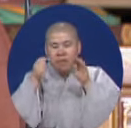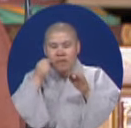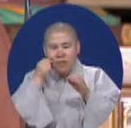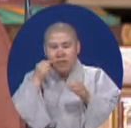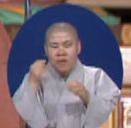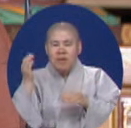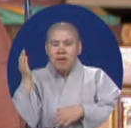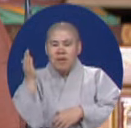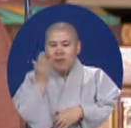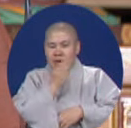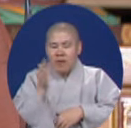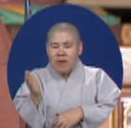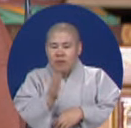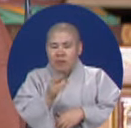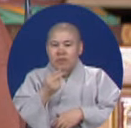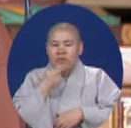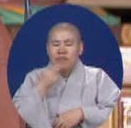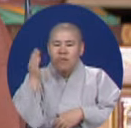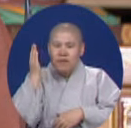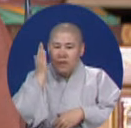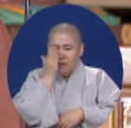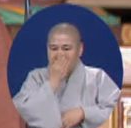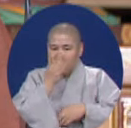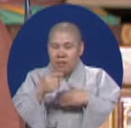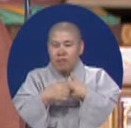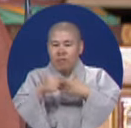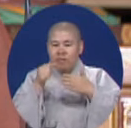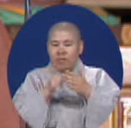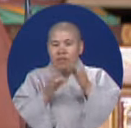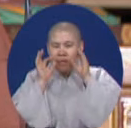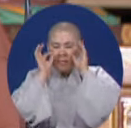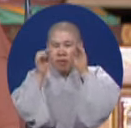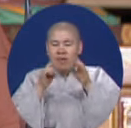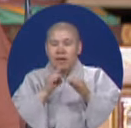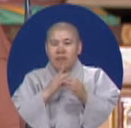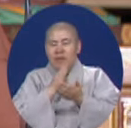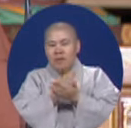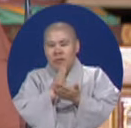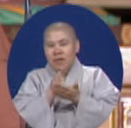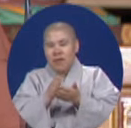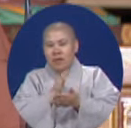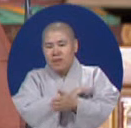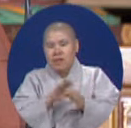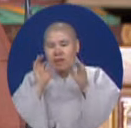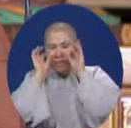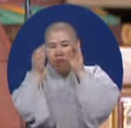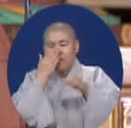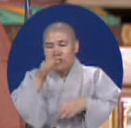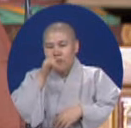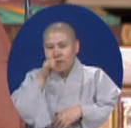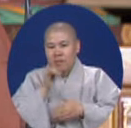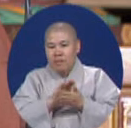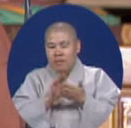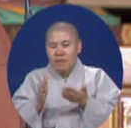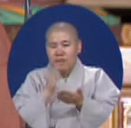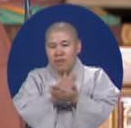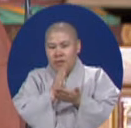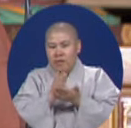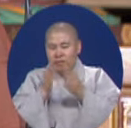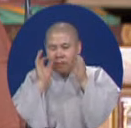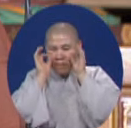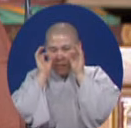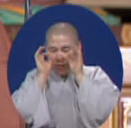아무것도 없는 그 맑은 마음으로 봐야 여러 가지가 보인다 이거예요. 그래서 그 여러 가지